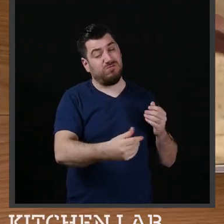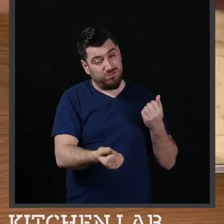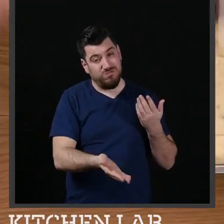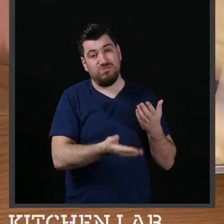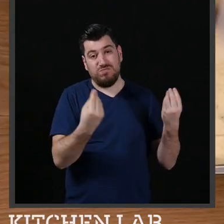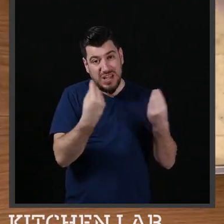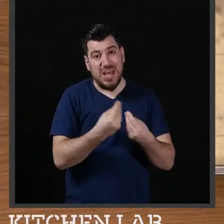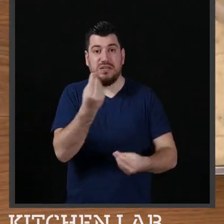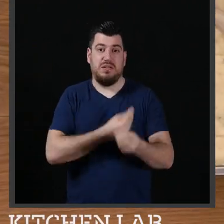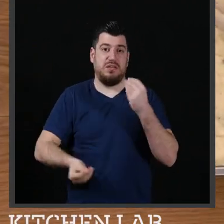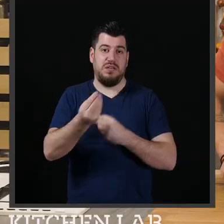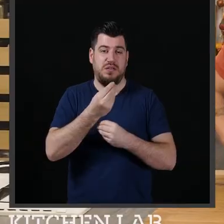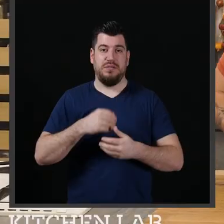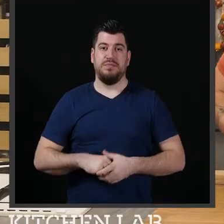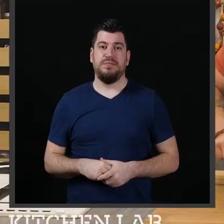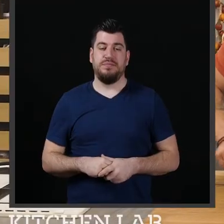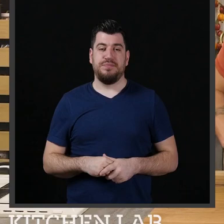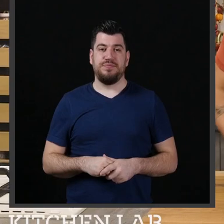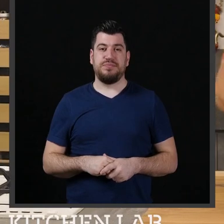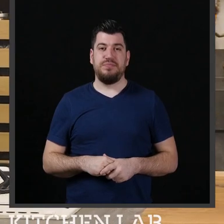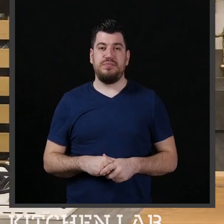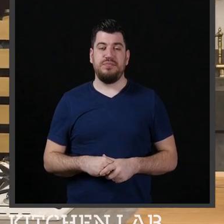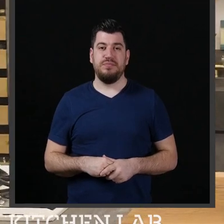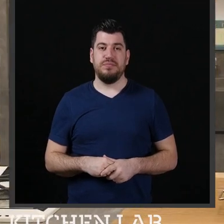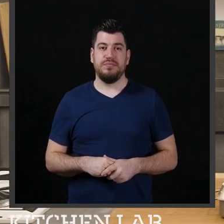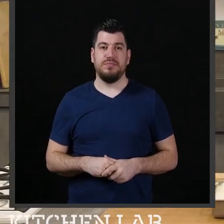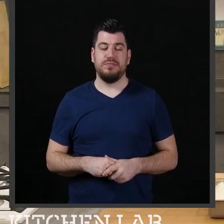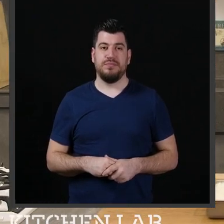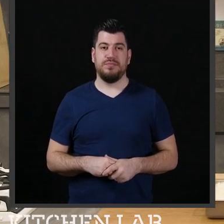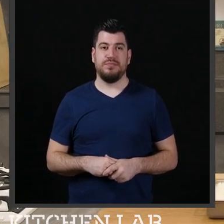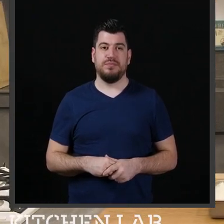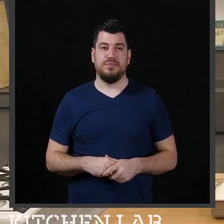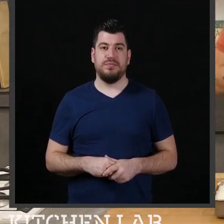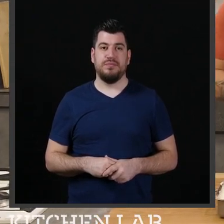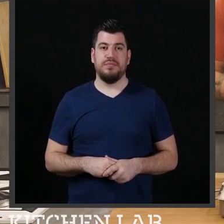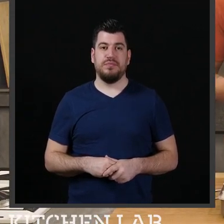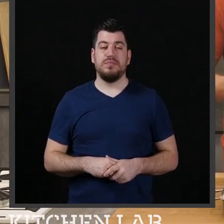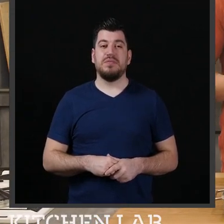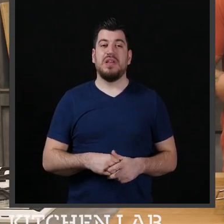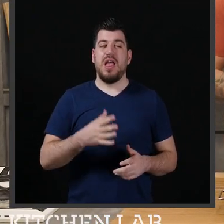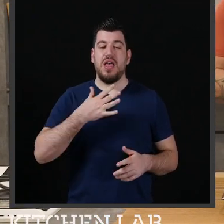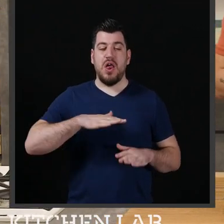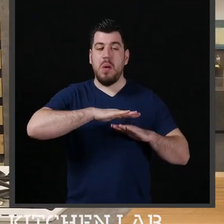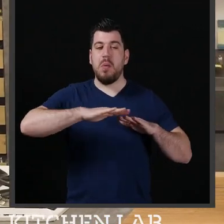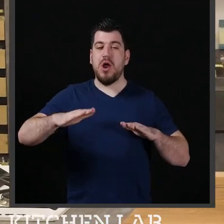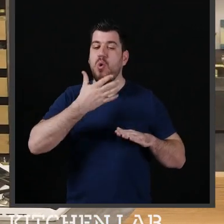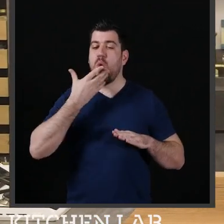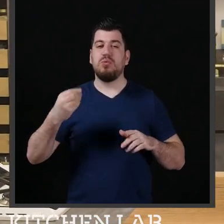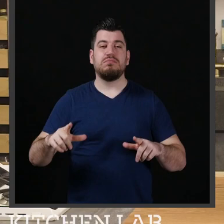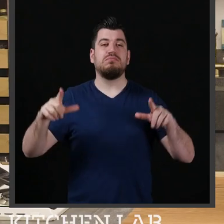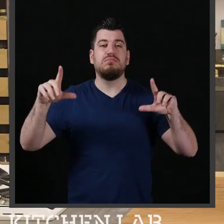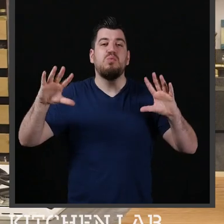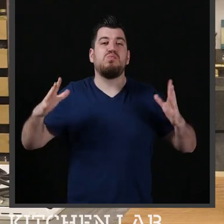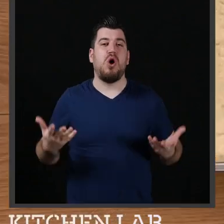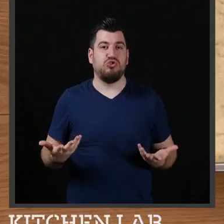και η κρέμα γάλακτος δουλεύει μια χαρά. Τώρα, βάλαμε την μπεσαμέλ από πάνω και θέλουμε να γίνει σεξι από πάνω και να πάρει χρυσαφέγγιο χρώμα. Πώς θα γίνει